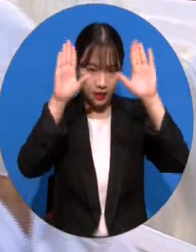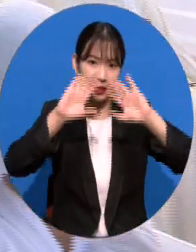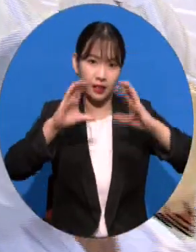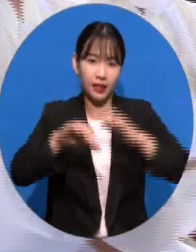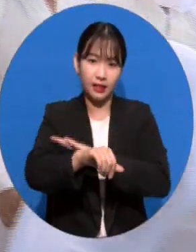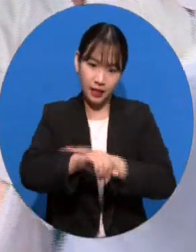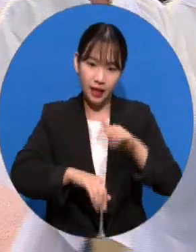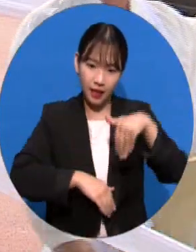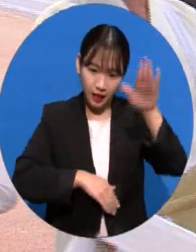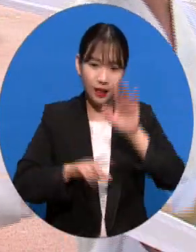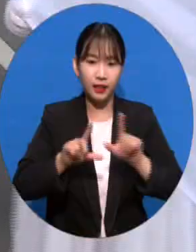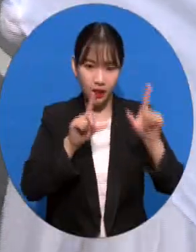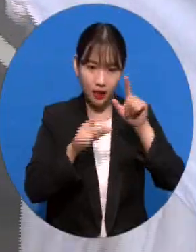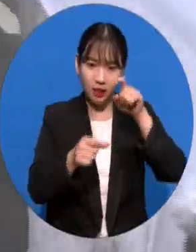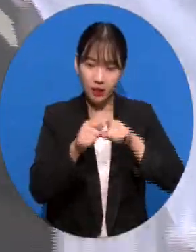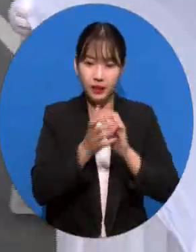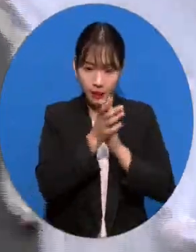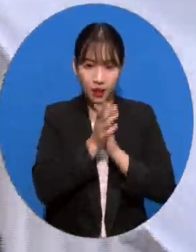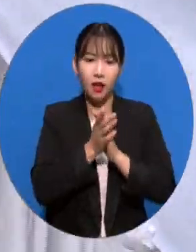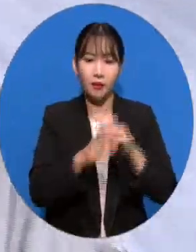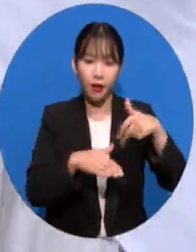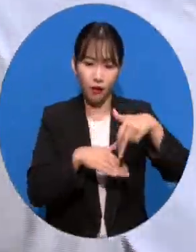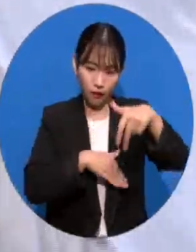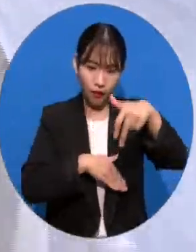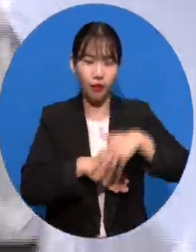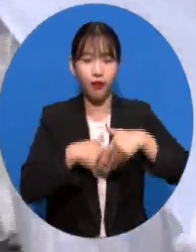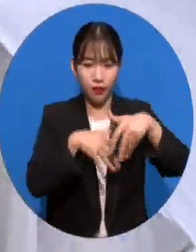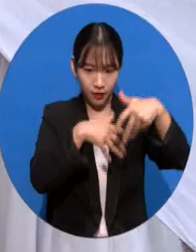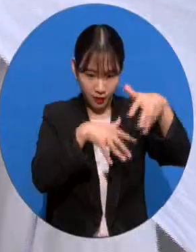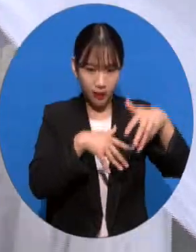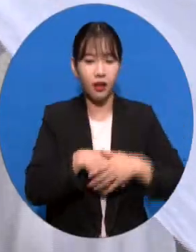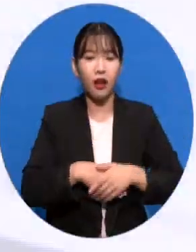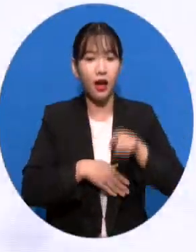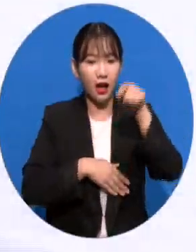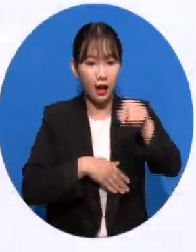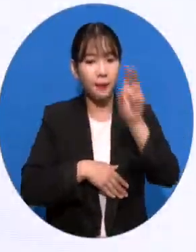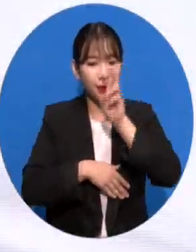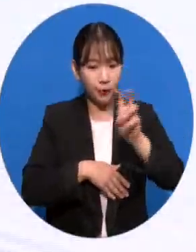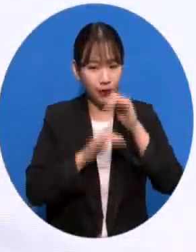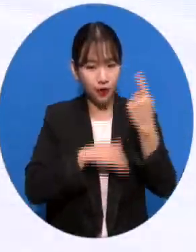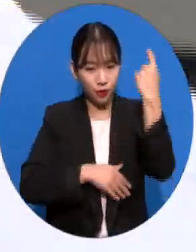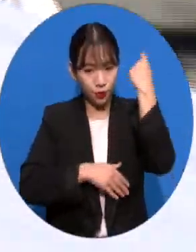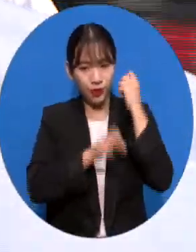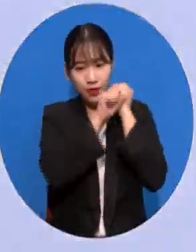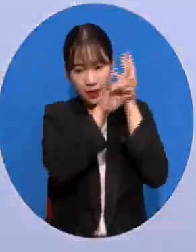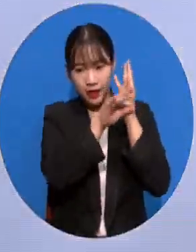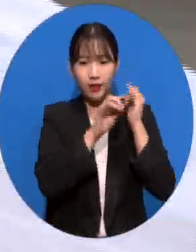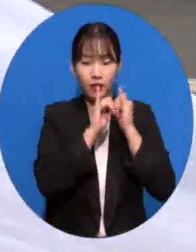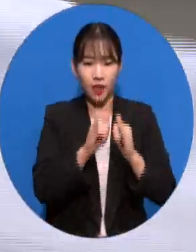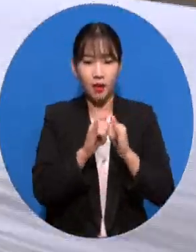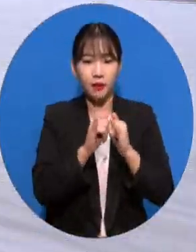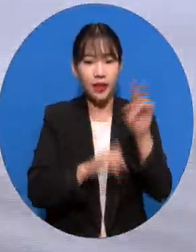꽃상여 앞을 걸어갑니다. 망자의 넋을 달래며 앞에 선 솔소리꾼과 뒤에 선 상여꾼들이